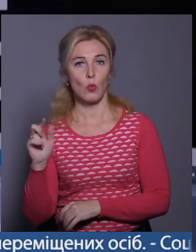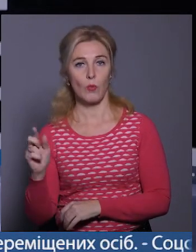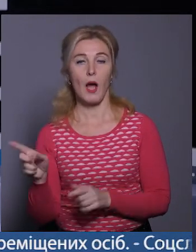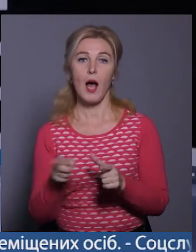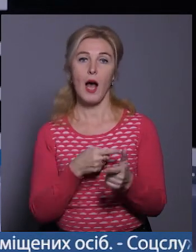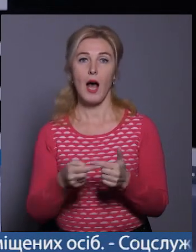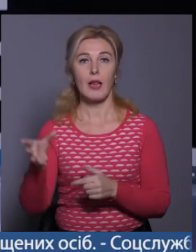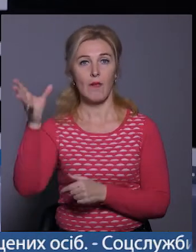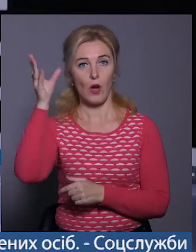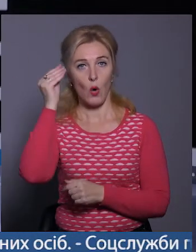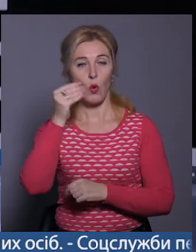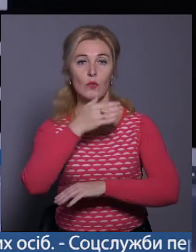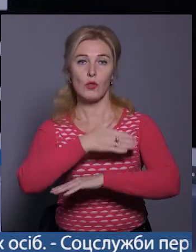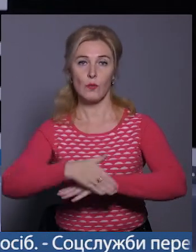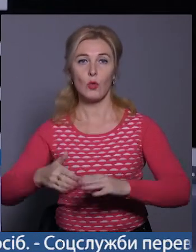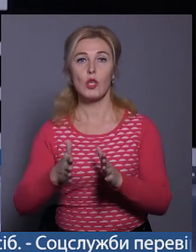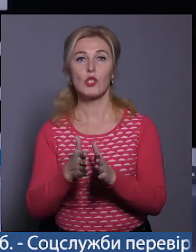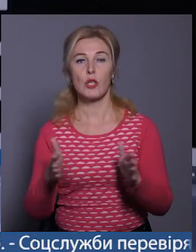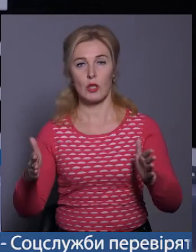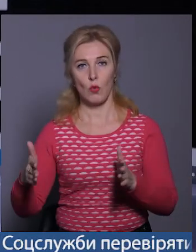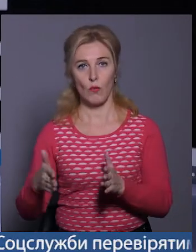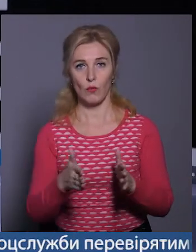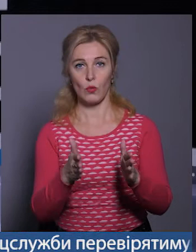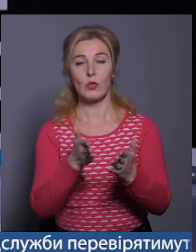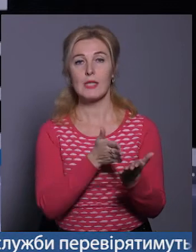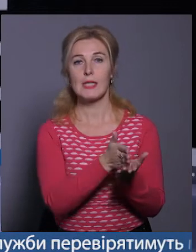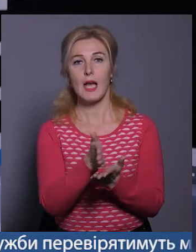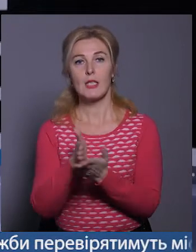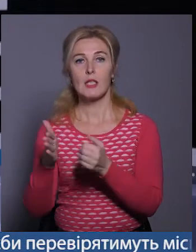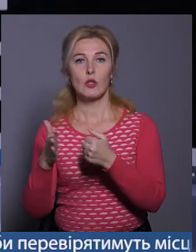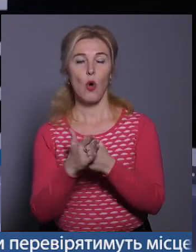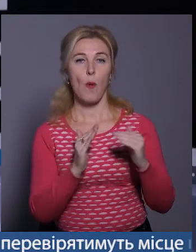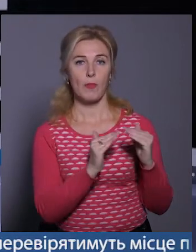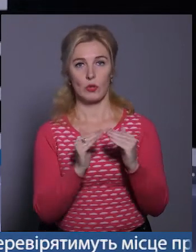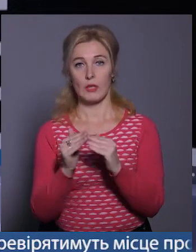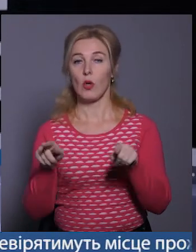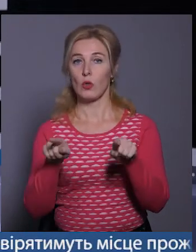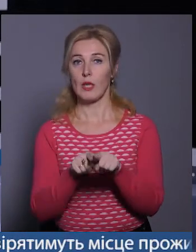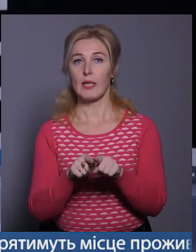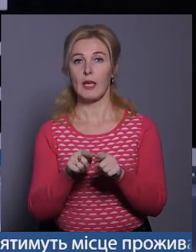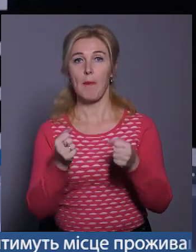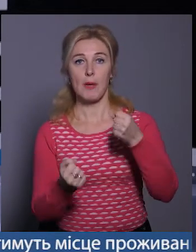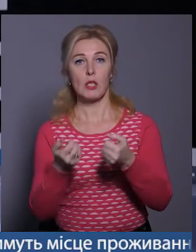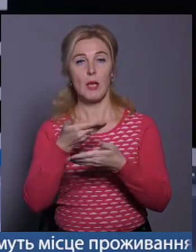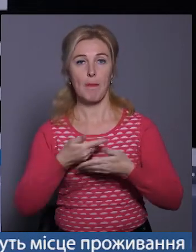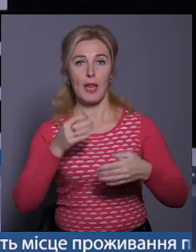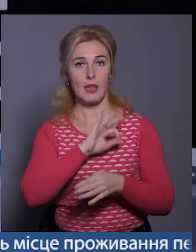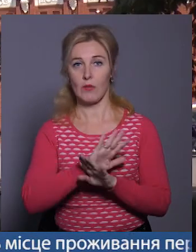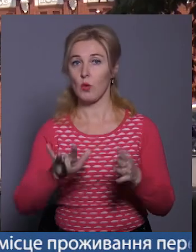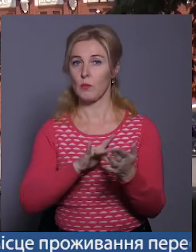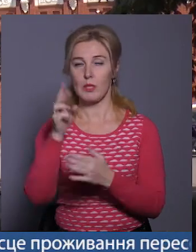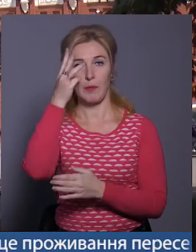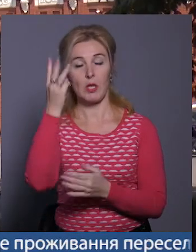враховуючи вулиці, ширину вулиці, заїздів до будинків, ну такі сміттєвози ми не використовуємо в місті